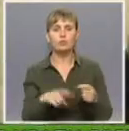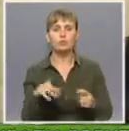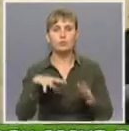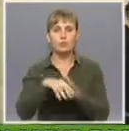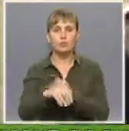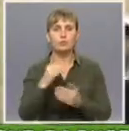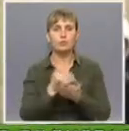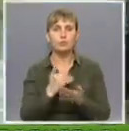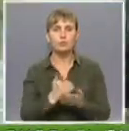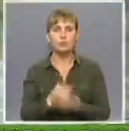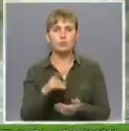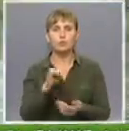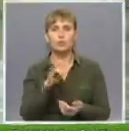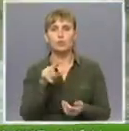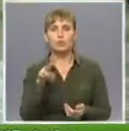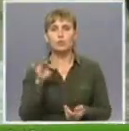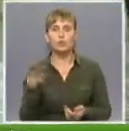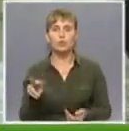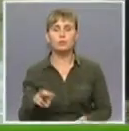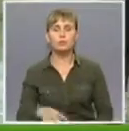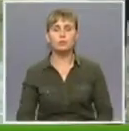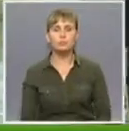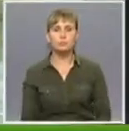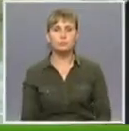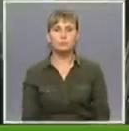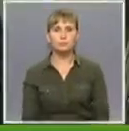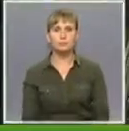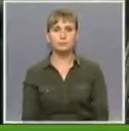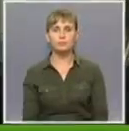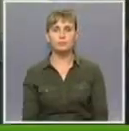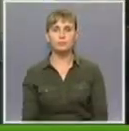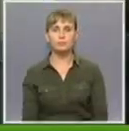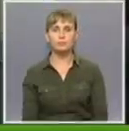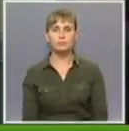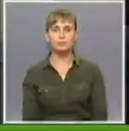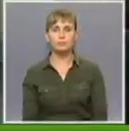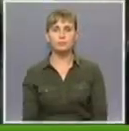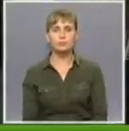войти в программу «Нурлы жол». Дильмурат Муталипов, Искандер Тугузбаев, телеканал «Алматы».